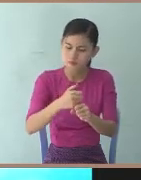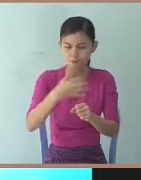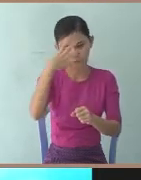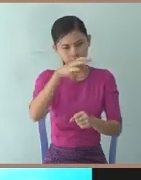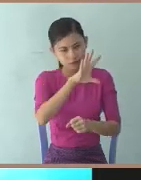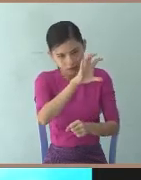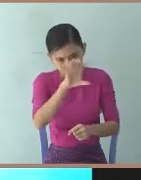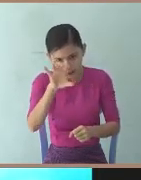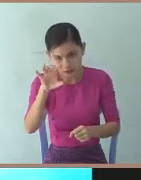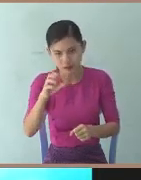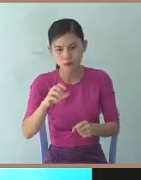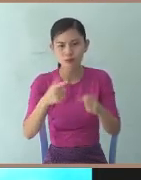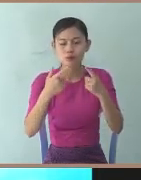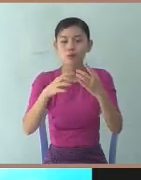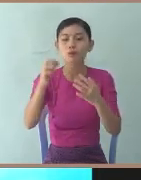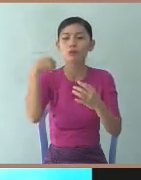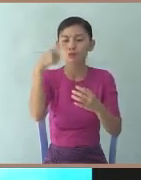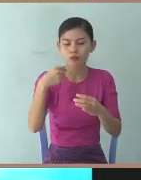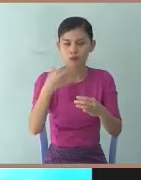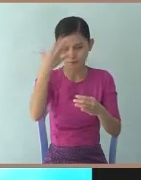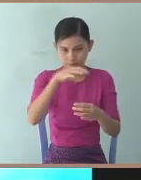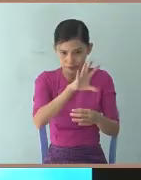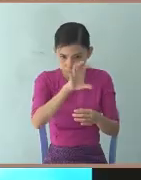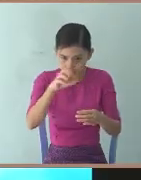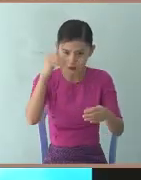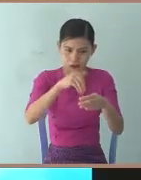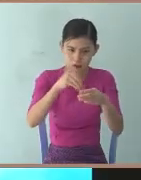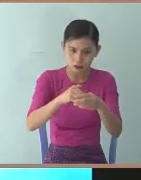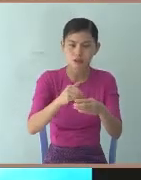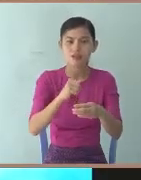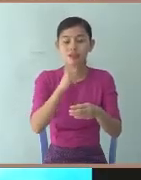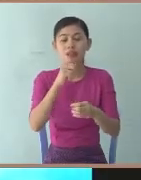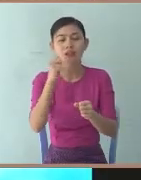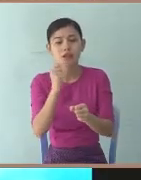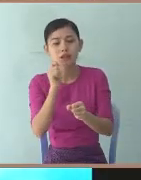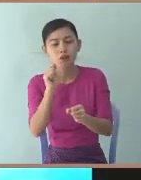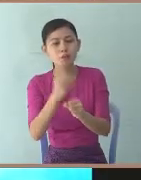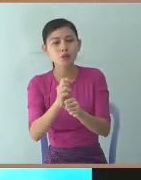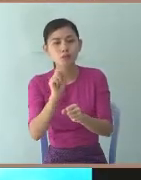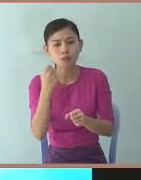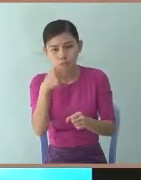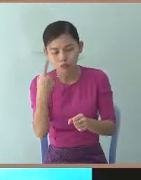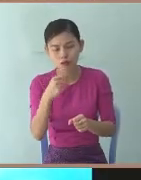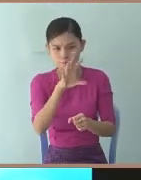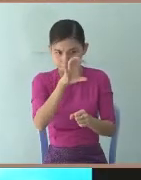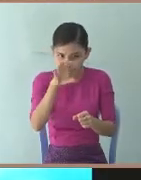အဲပြီးလာတယ်ပေါ့နော်ပြီးလာပြီးတော့မှအေးပါတီတွေနေနဲ့လည်းဘလိုတွေလှုပ်လှုပ်နေလဲဆိုတော့တို့လည်းတိတ်က